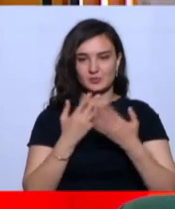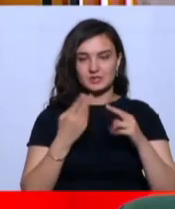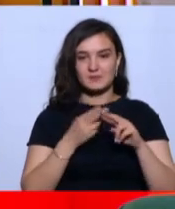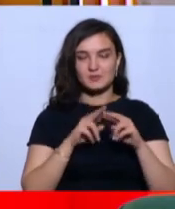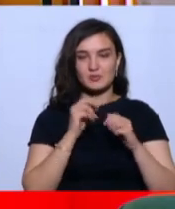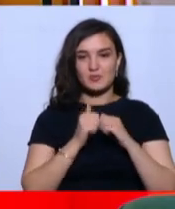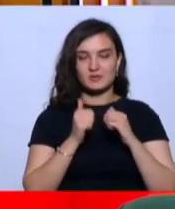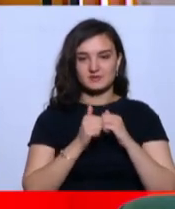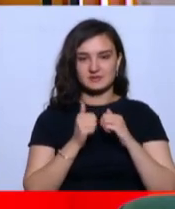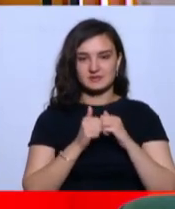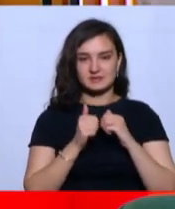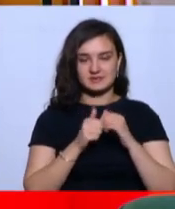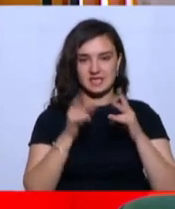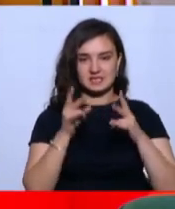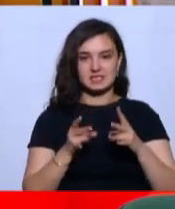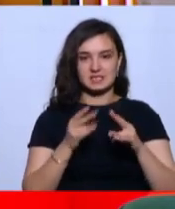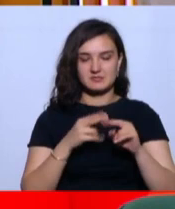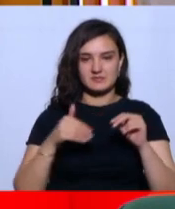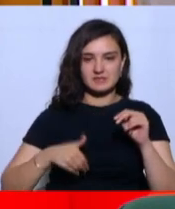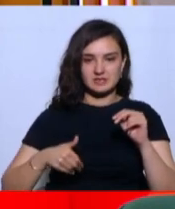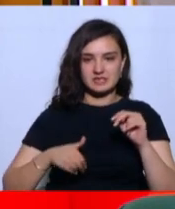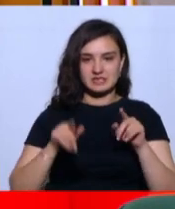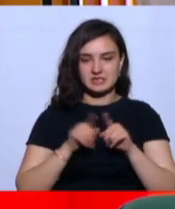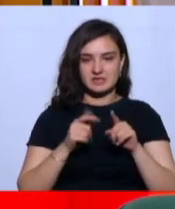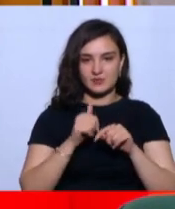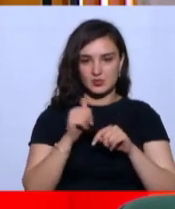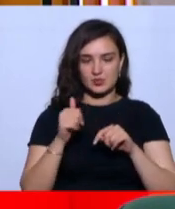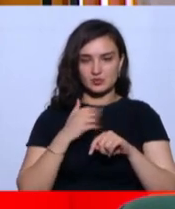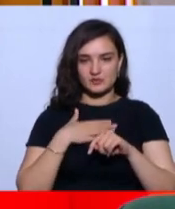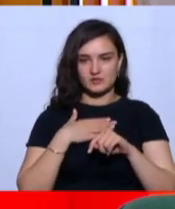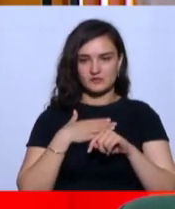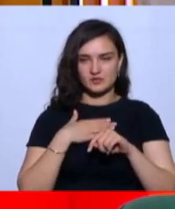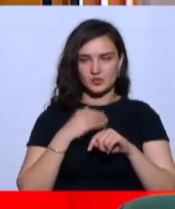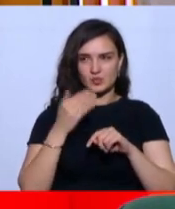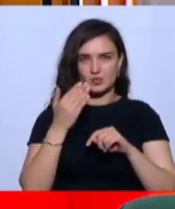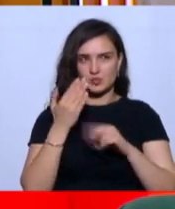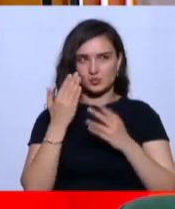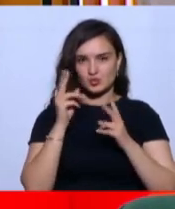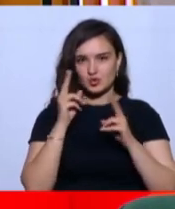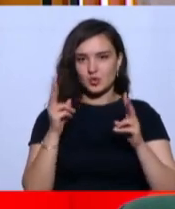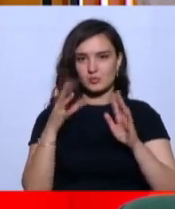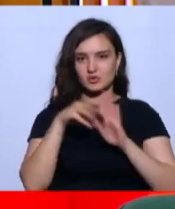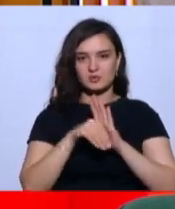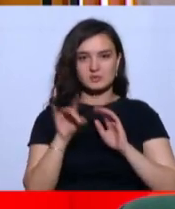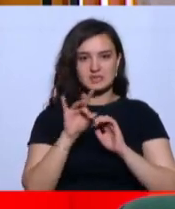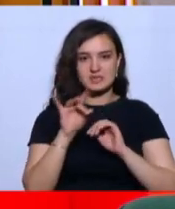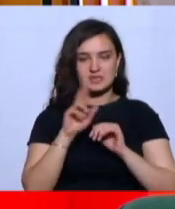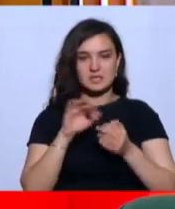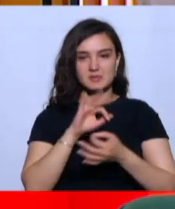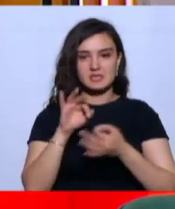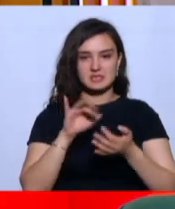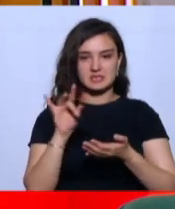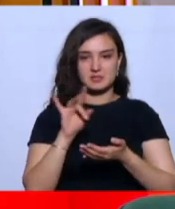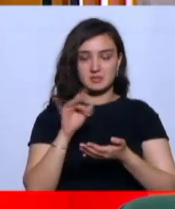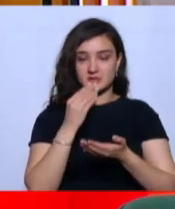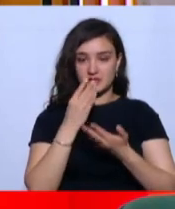ამიტომ ყოველთვის დააზიანებს ეს ღვიძლს, ისევე როგორც ჩვენთვის უცნობი შემადგენლობის კულინარიული ცხიმი ან ზედმეტად ცხიმიანი